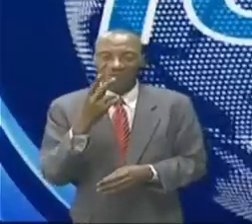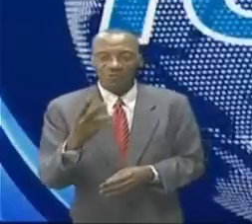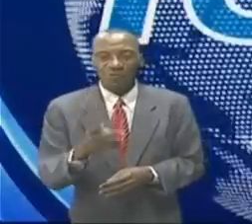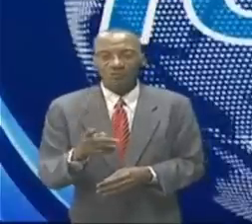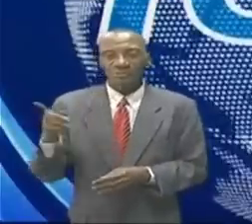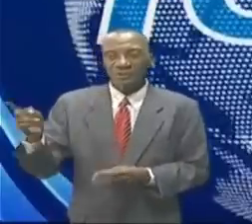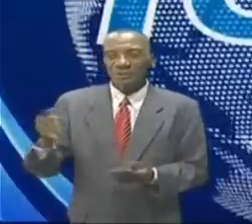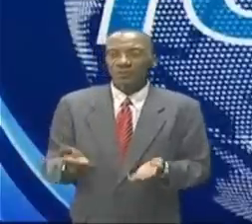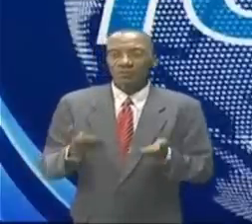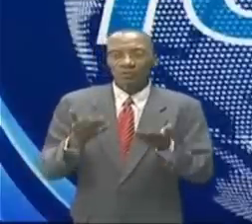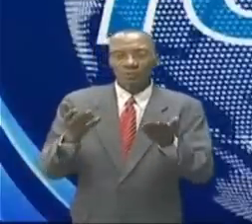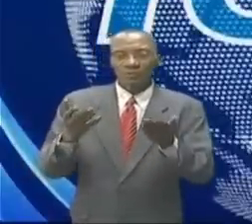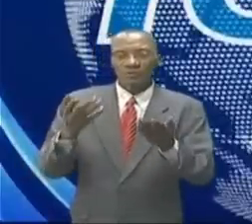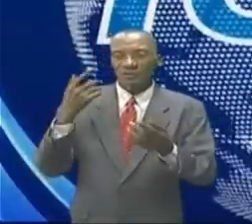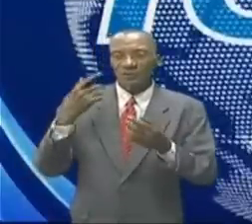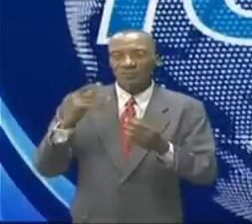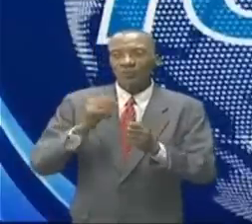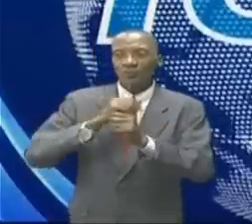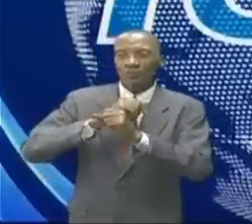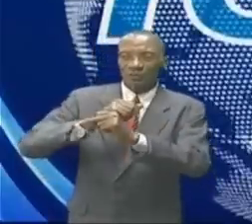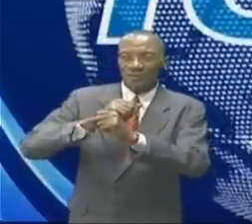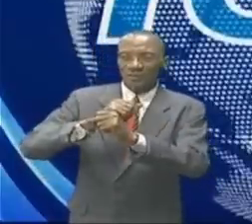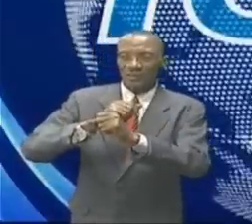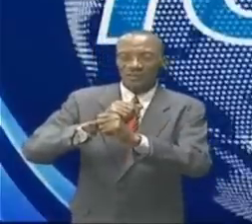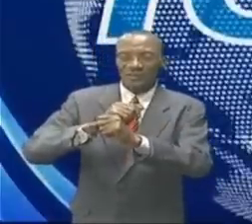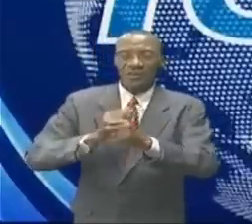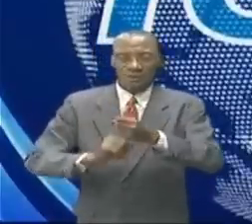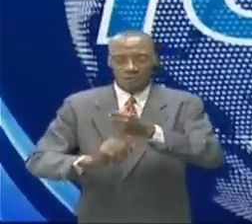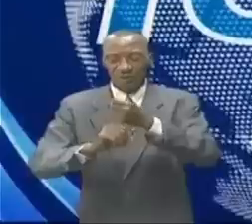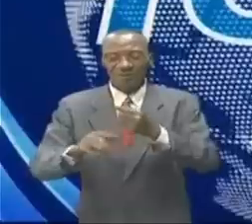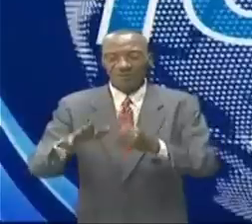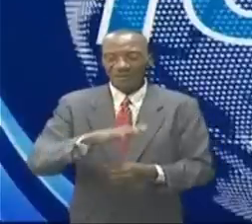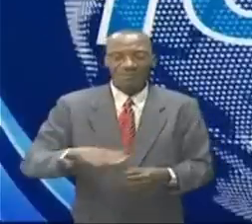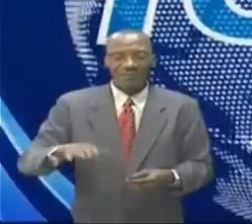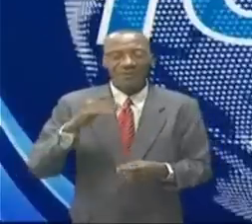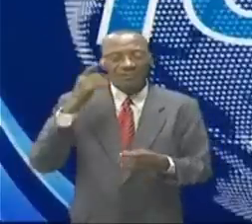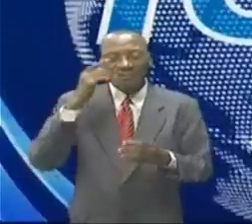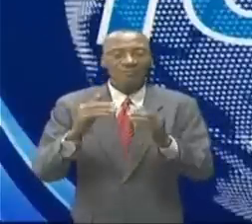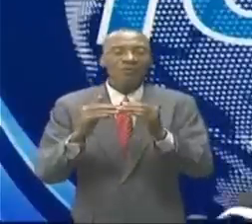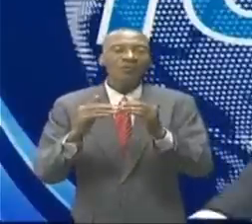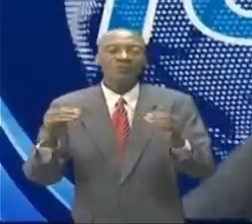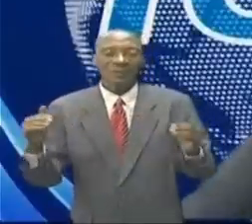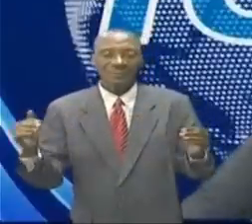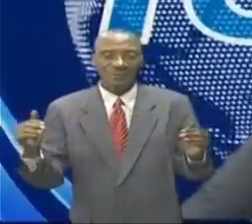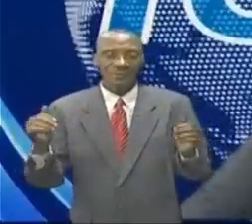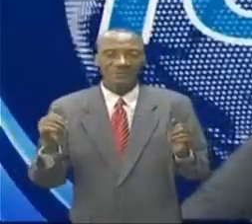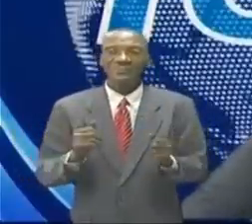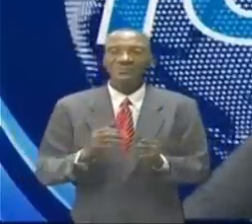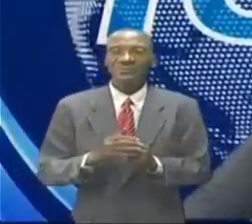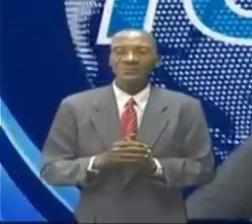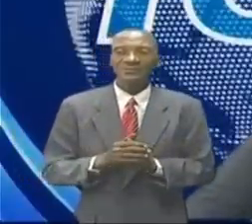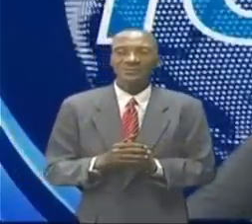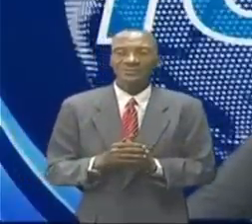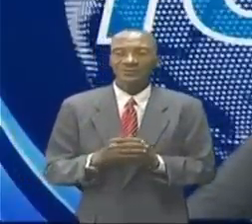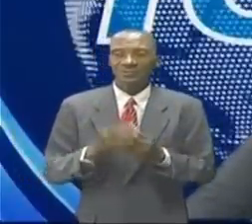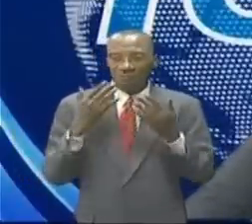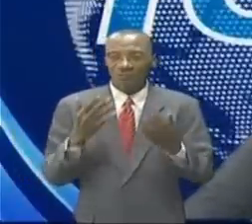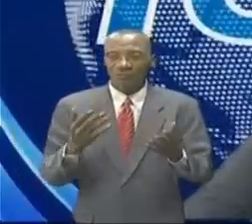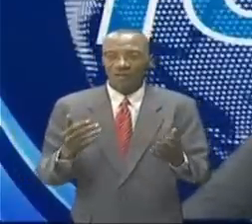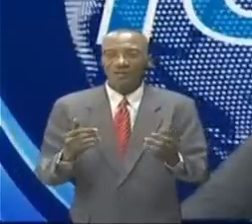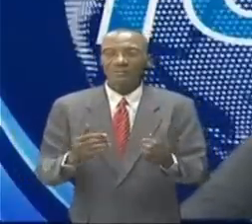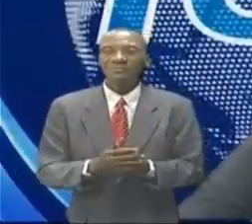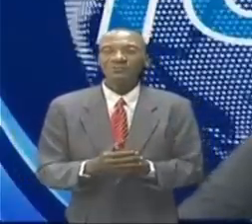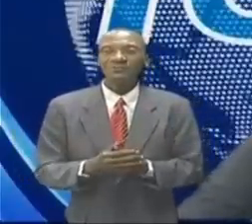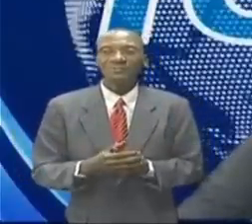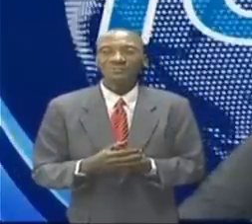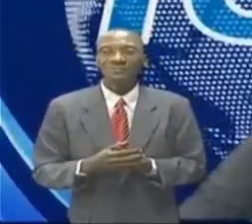République démocratique du Congo. Elles l'ont exprimé au cours d'un point de presse organisé dans la salle de conférence de la paroisse Fatima à Iverson Kaboba